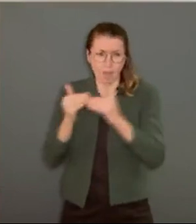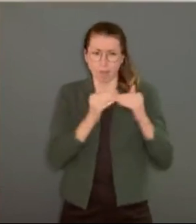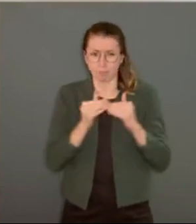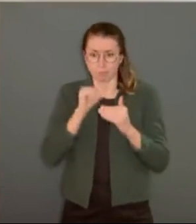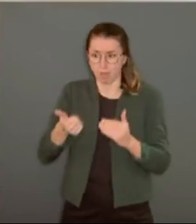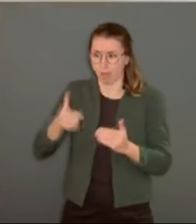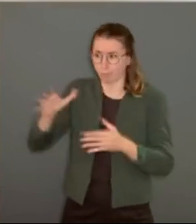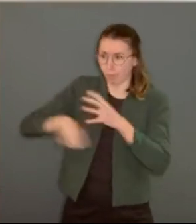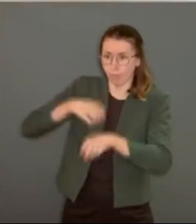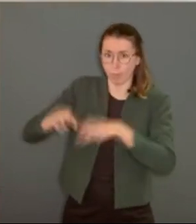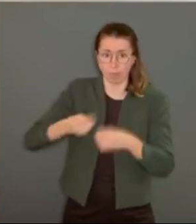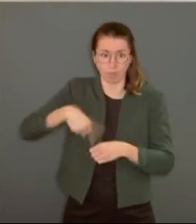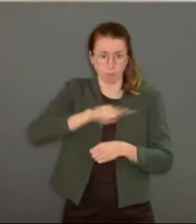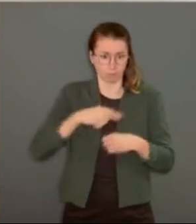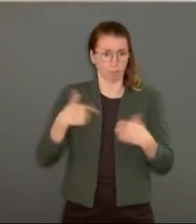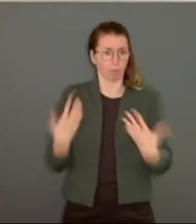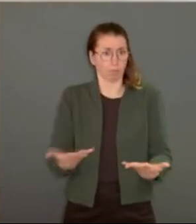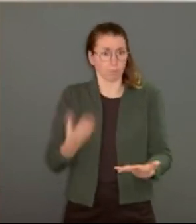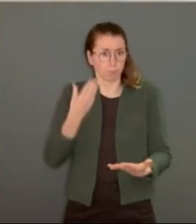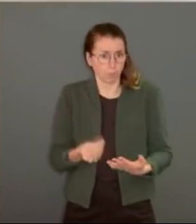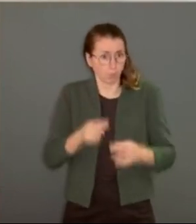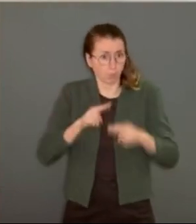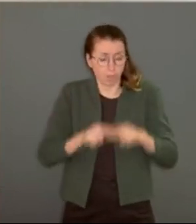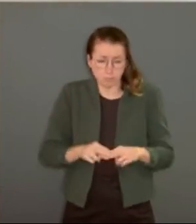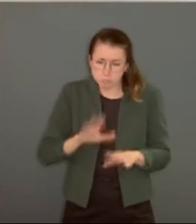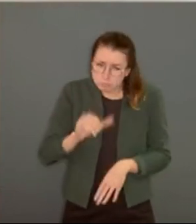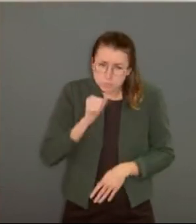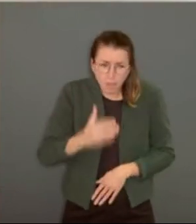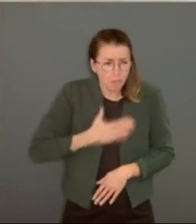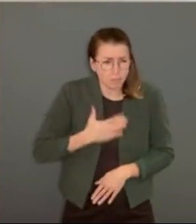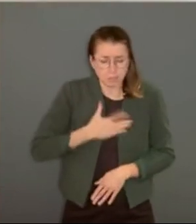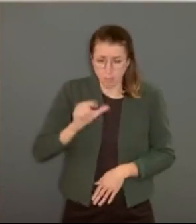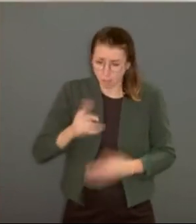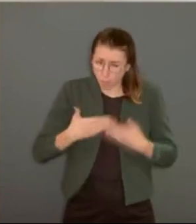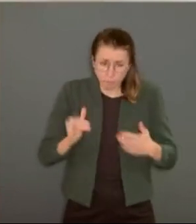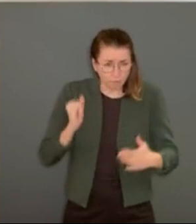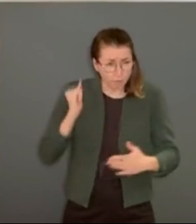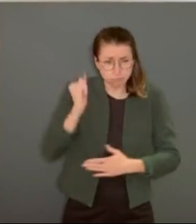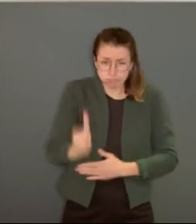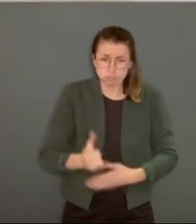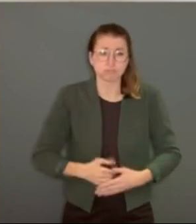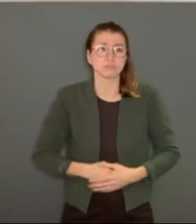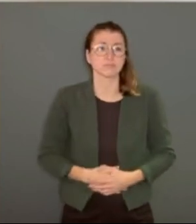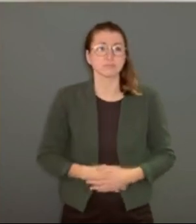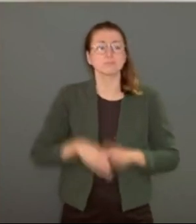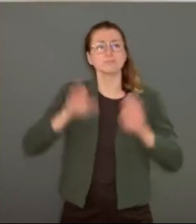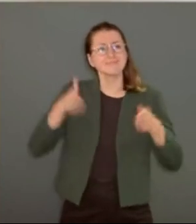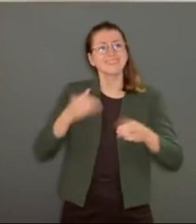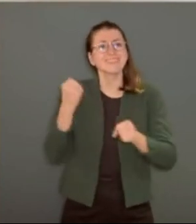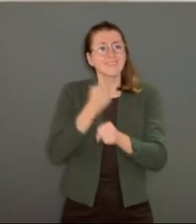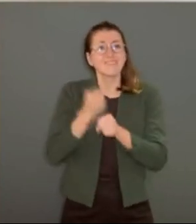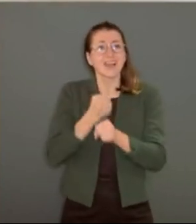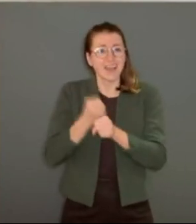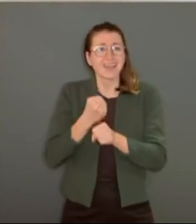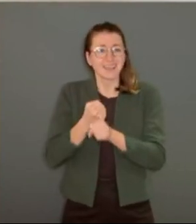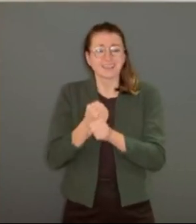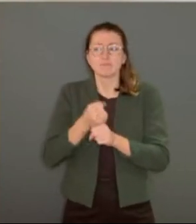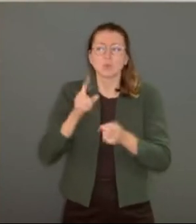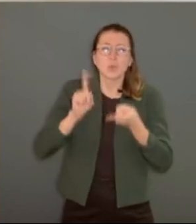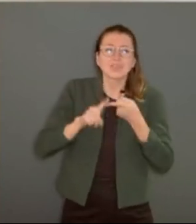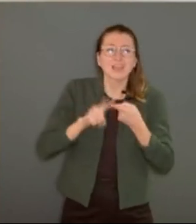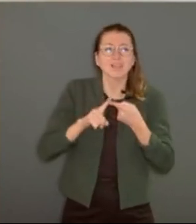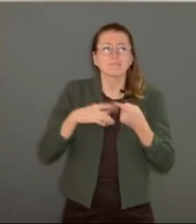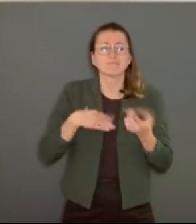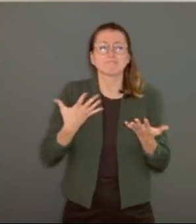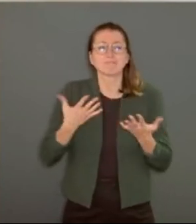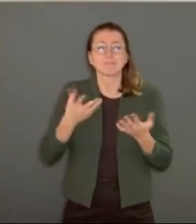d'alimentation, ils vont rester ouverts. Les professions de contact non médical, comme par exemple les instituts de beauté et les